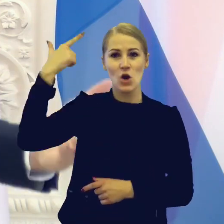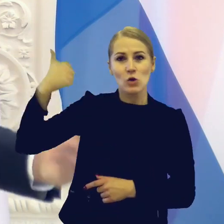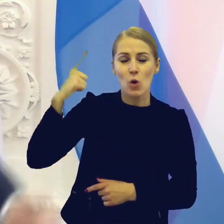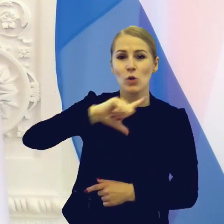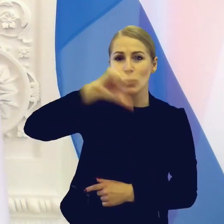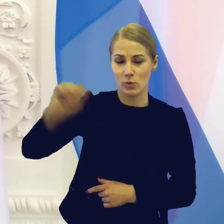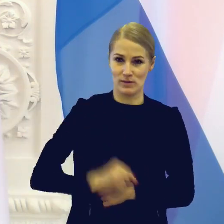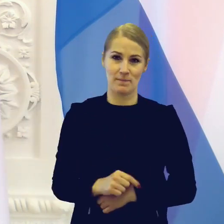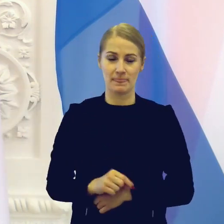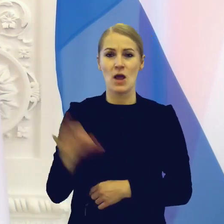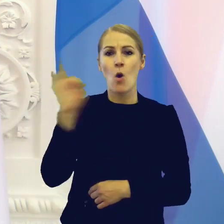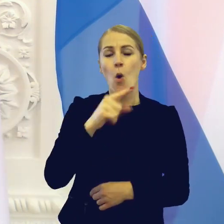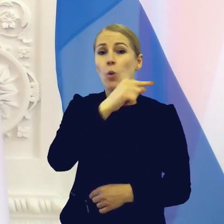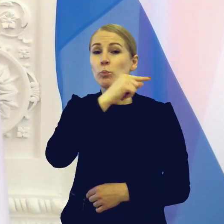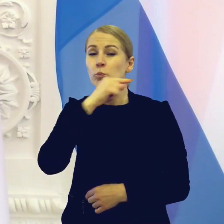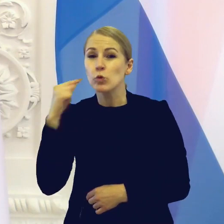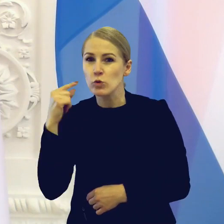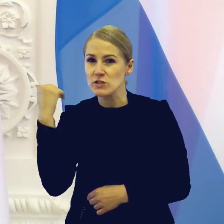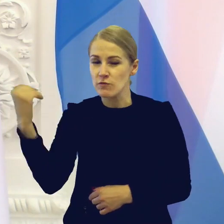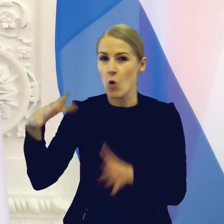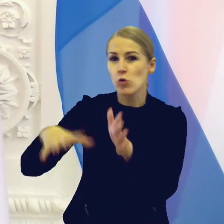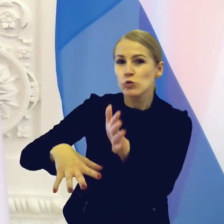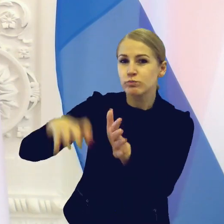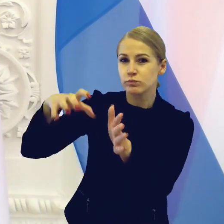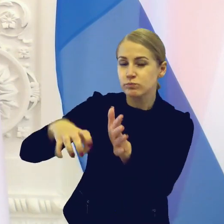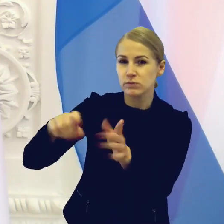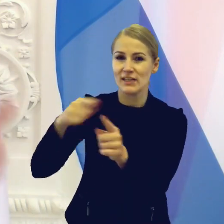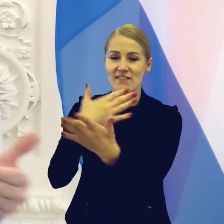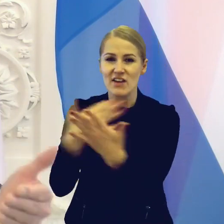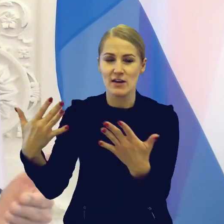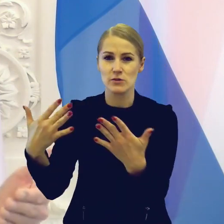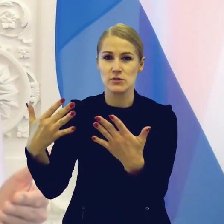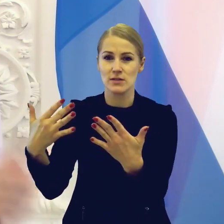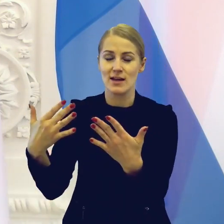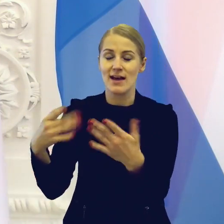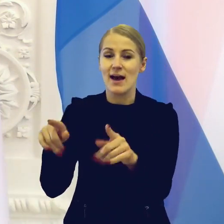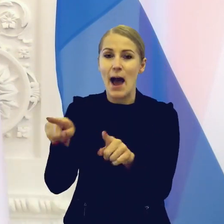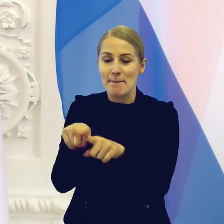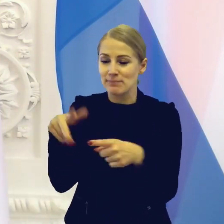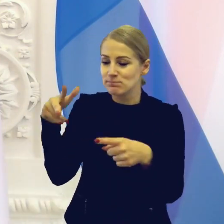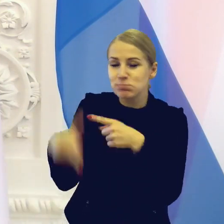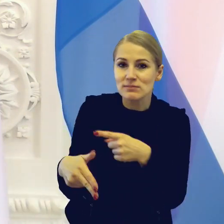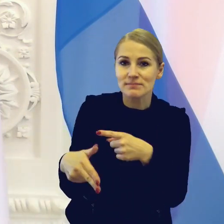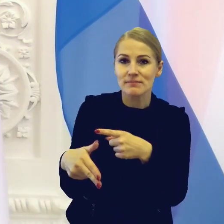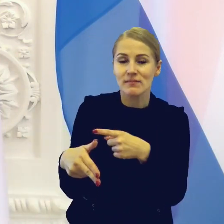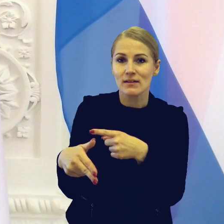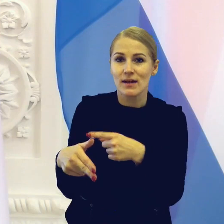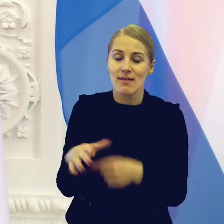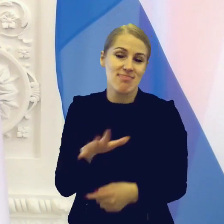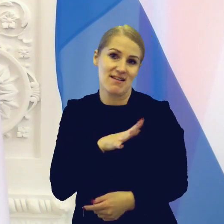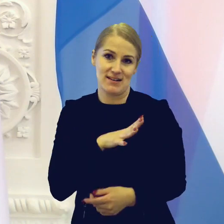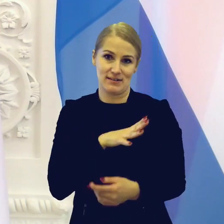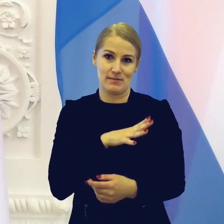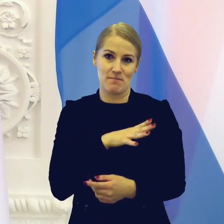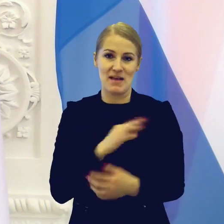spaudimas naftos tiekimo įmonėms nenaudoti naftos iš Rusijos nėra protingas, kadangi mes